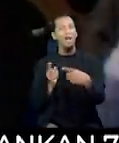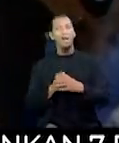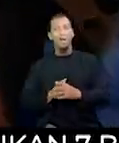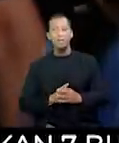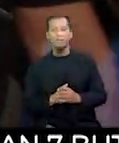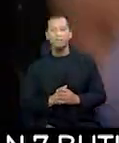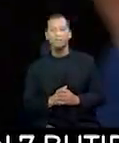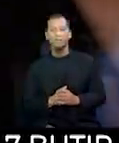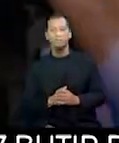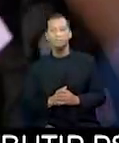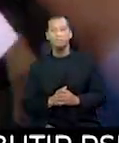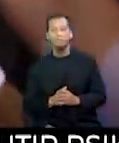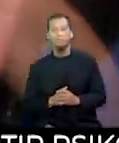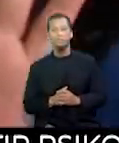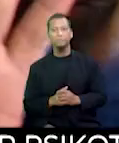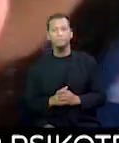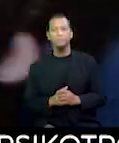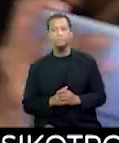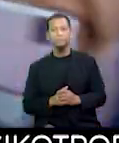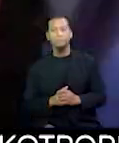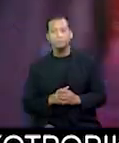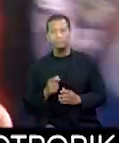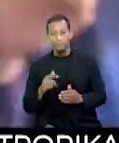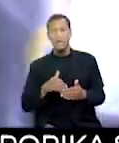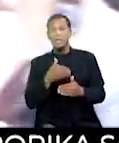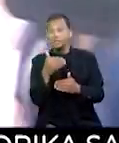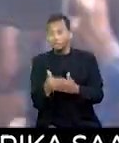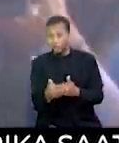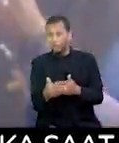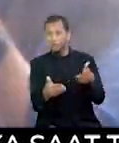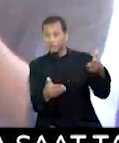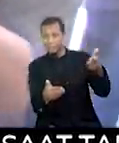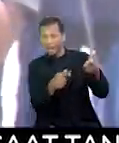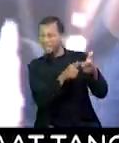Komnas HAM RI akan menjadwal ulang proses pemeriksaan terkait uji balistik hari Rabu depan.